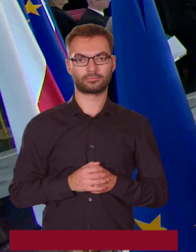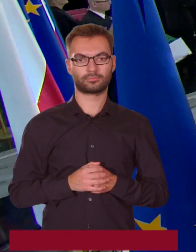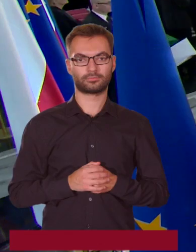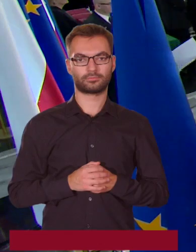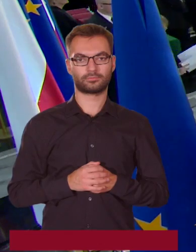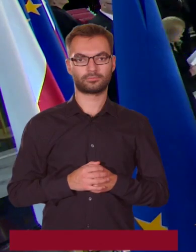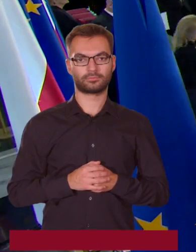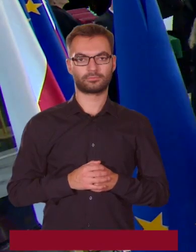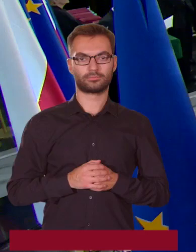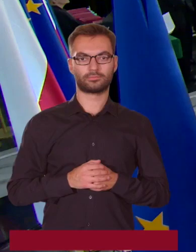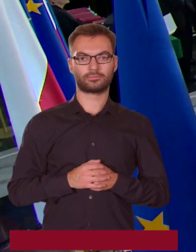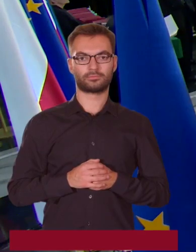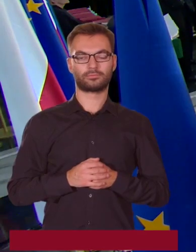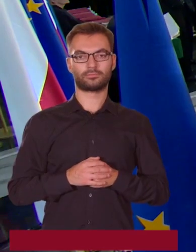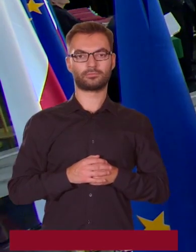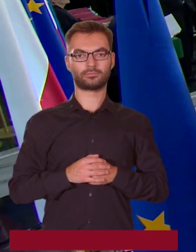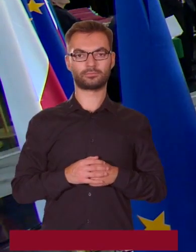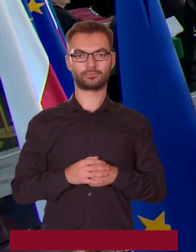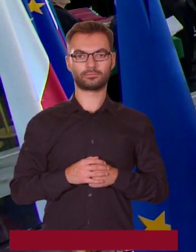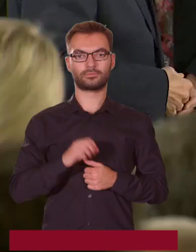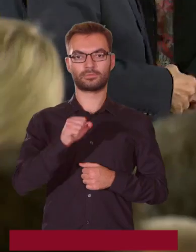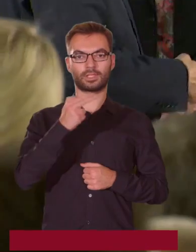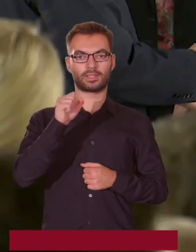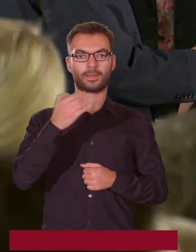Poproszę panią Annę Marię Białkowską.